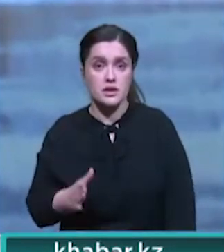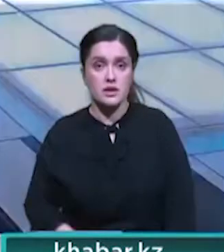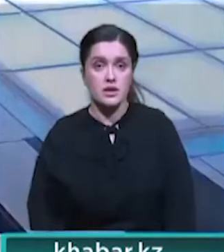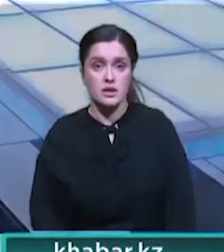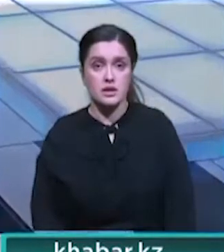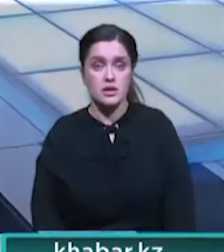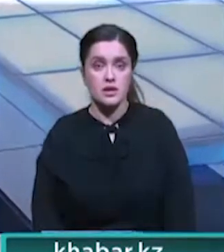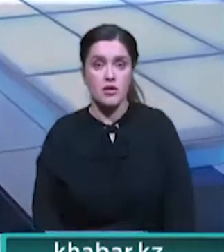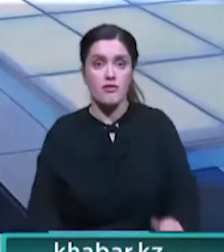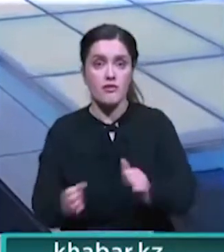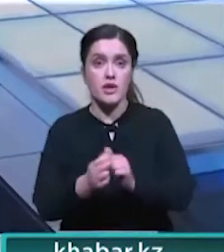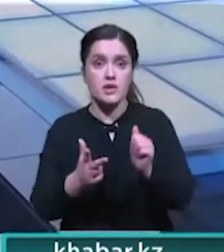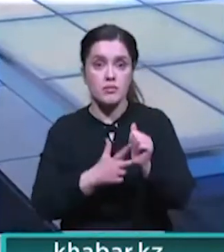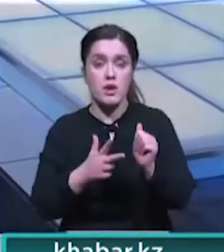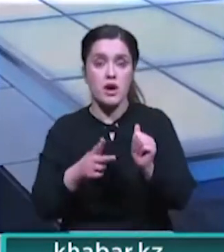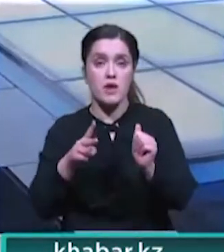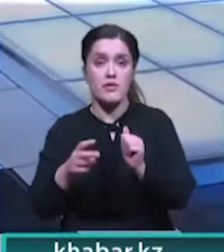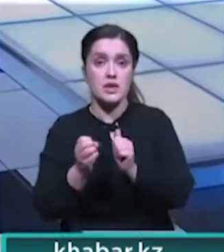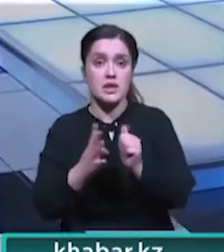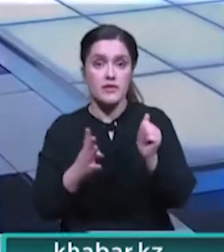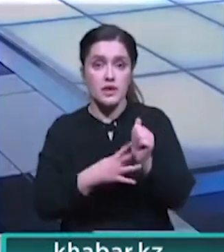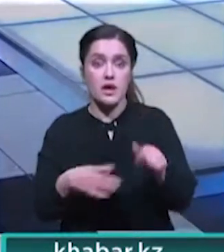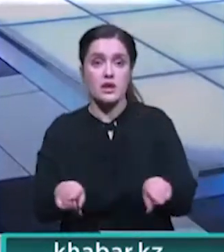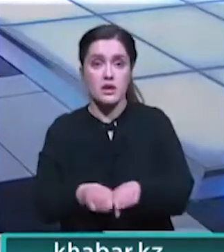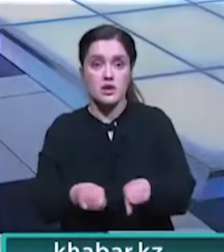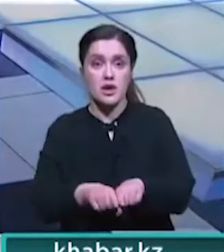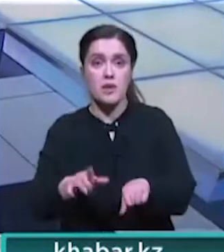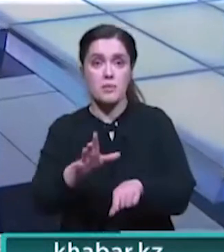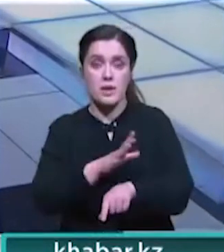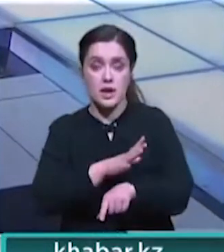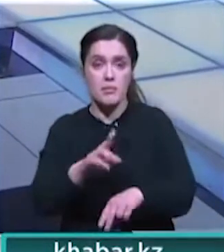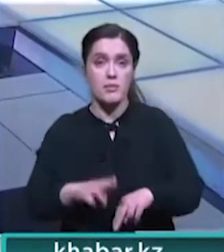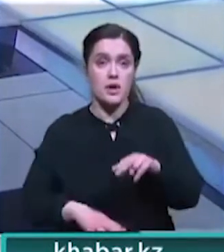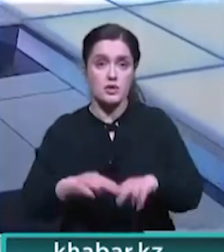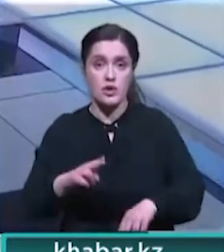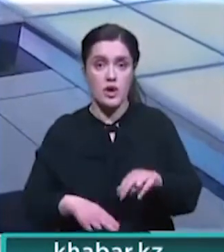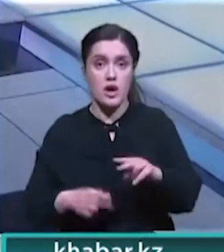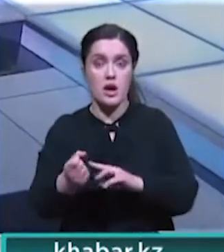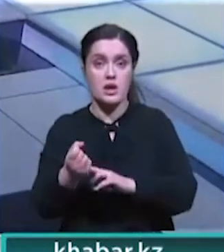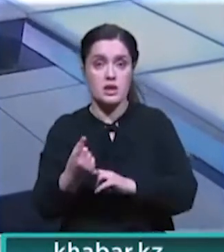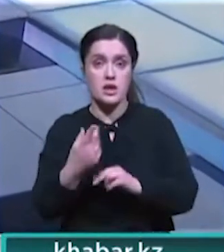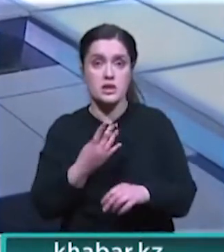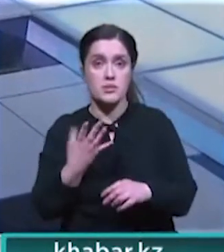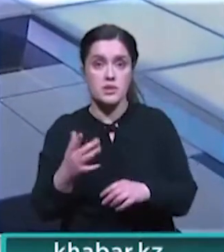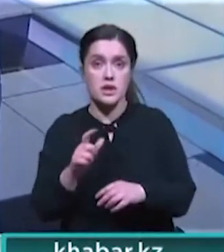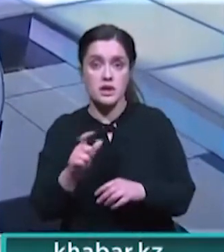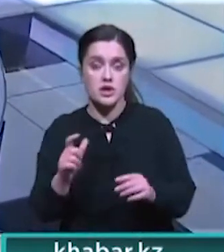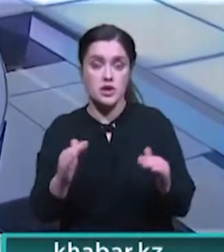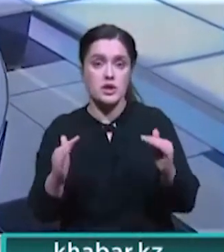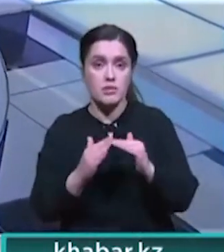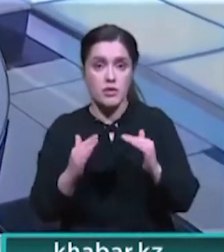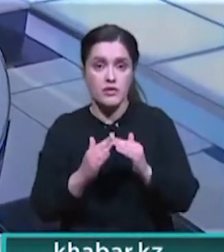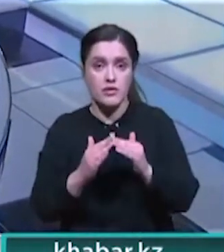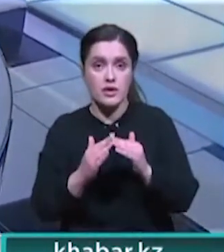В 2018-2019 году также были построены 11 45-этажных домов.